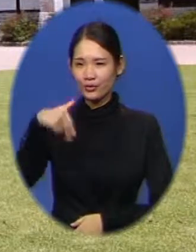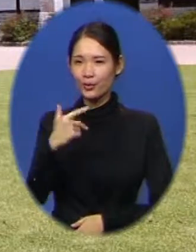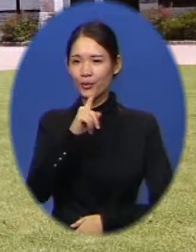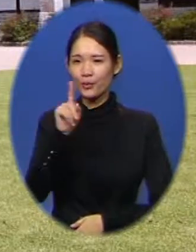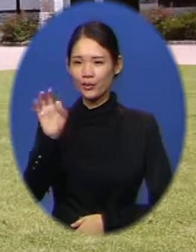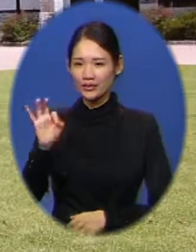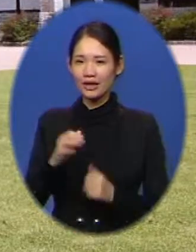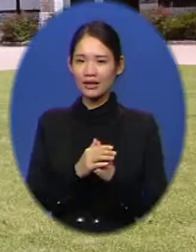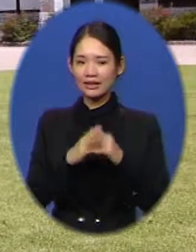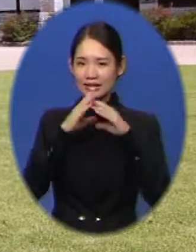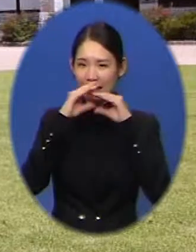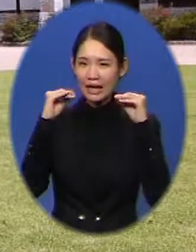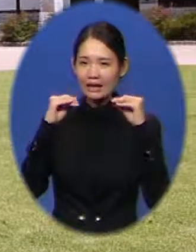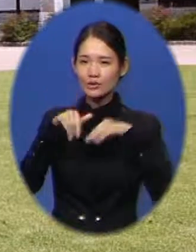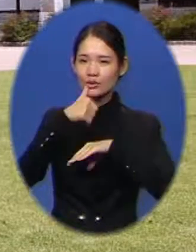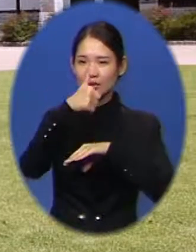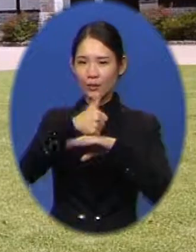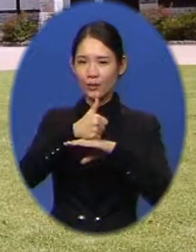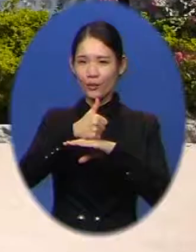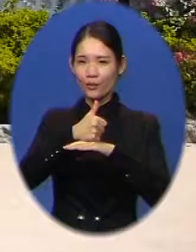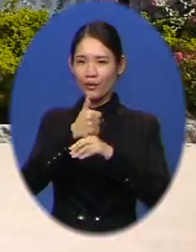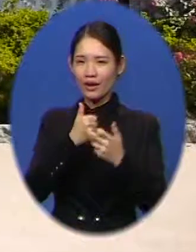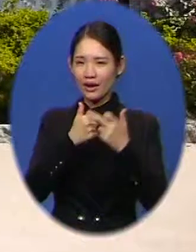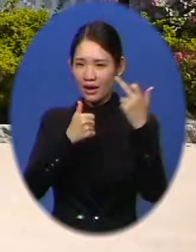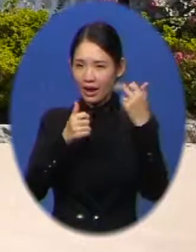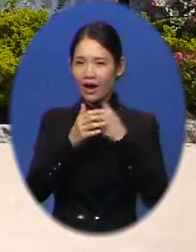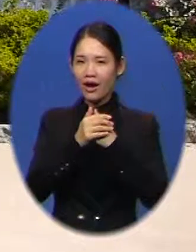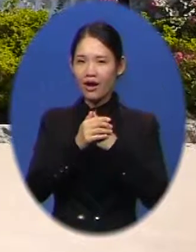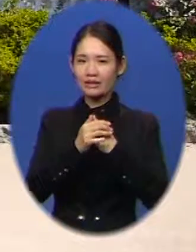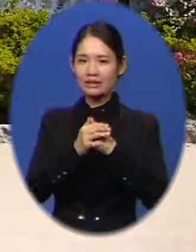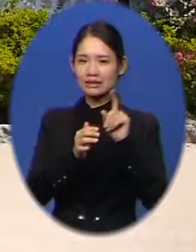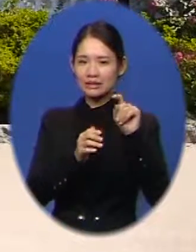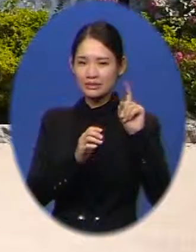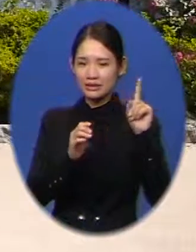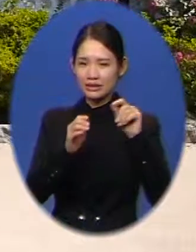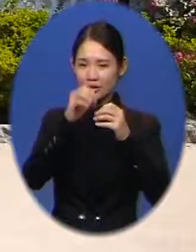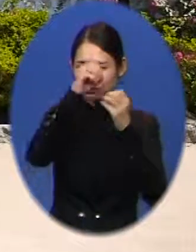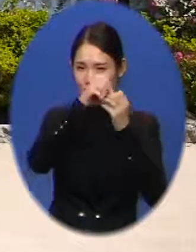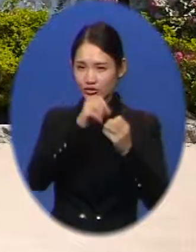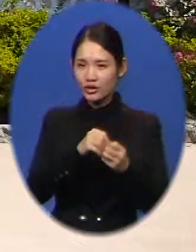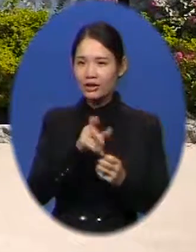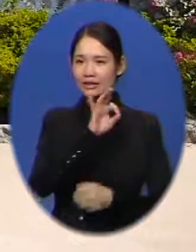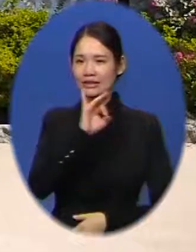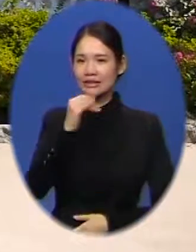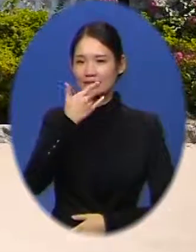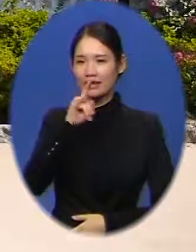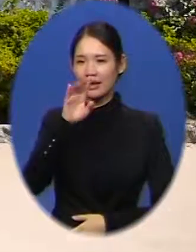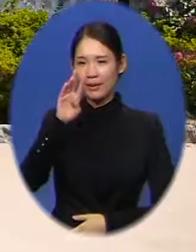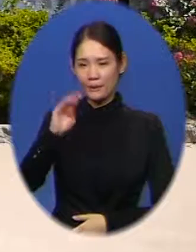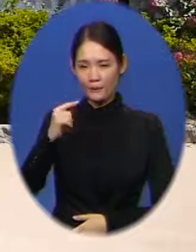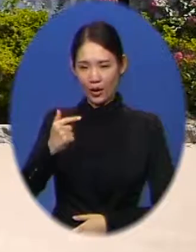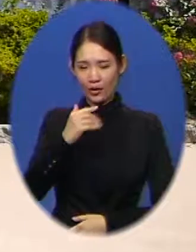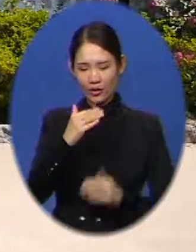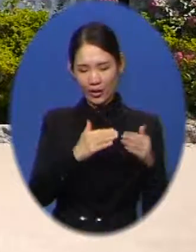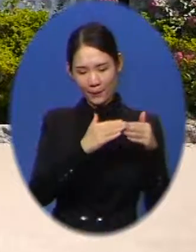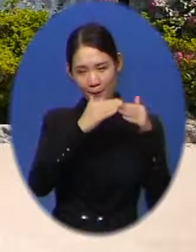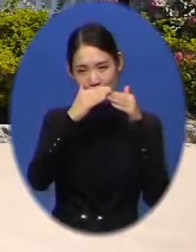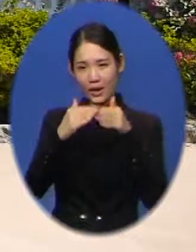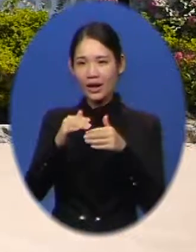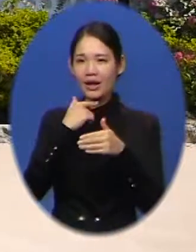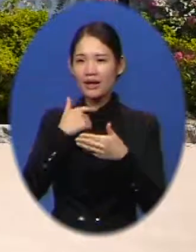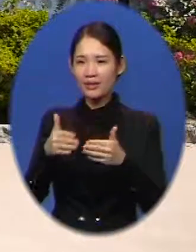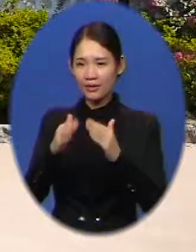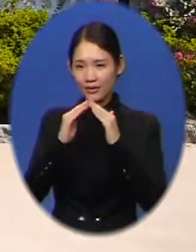선교장은 세종대왕의 형인 효령대군의 11대 후손 이내번이 강릉으로 거주지로 옮기면서 지은 집으로